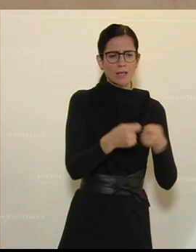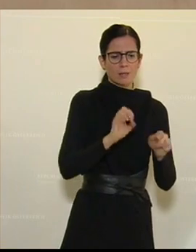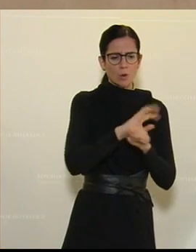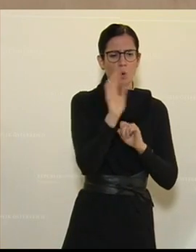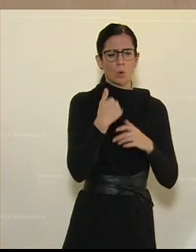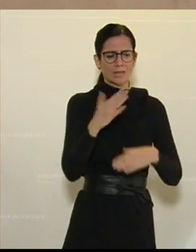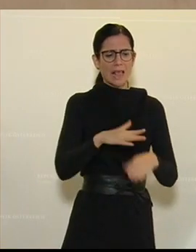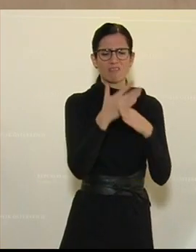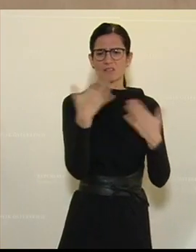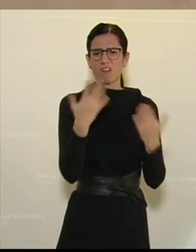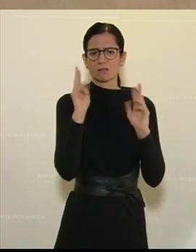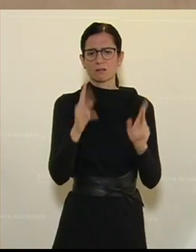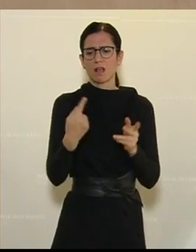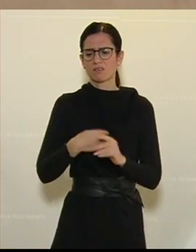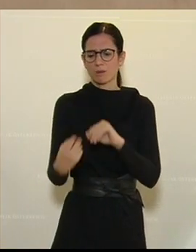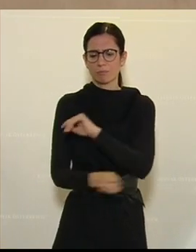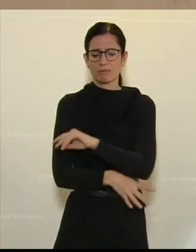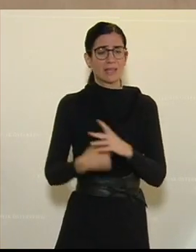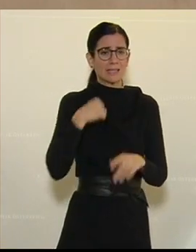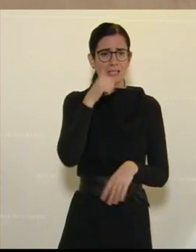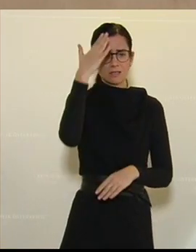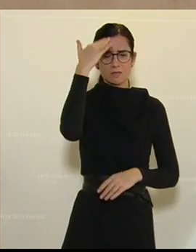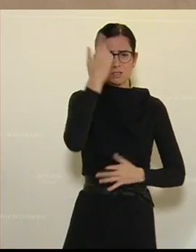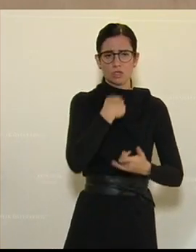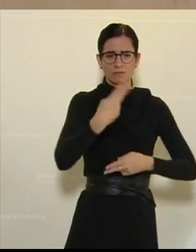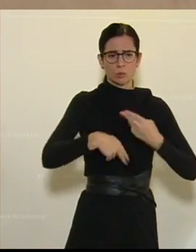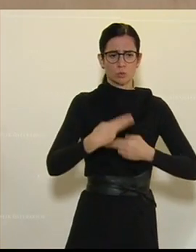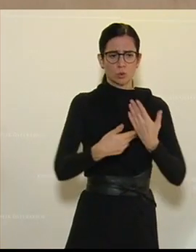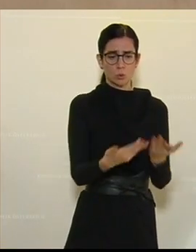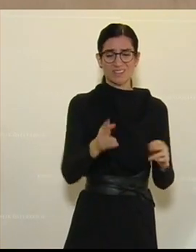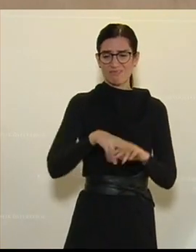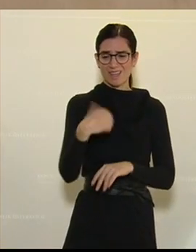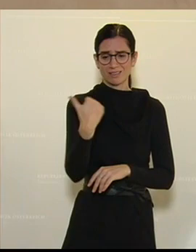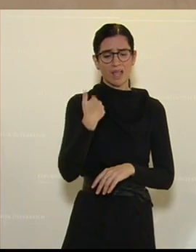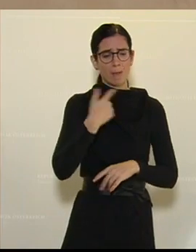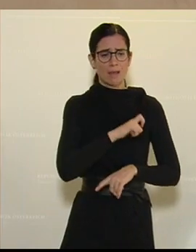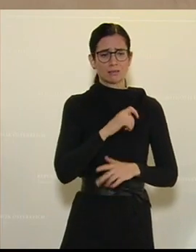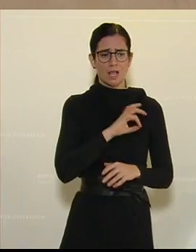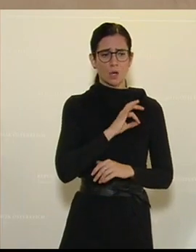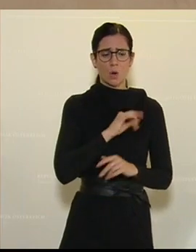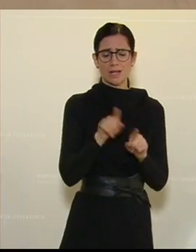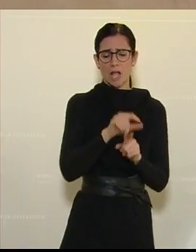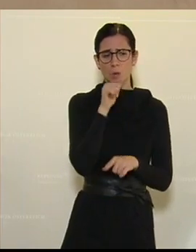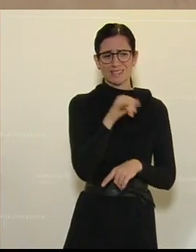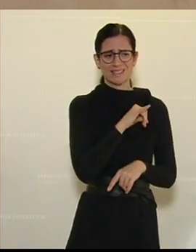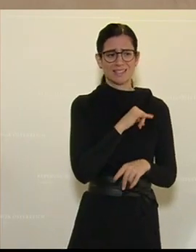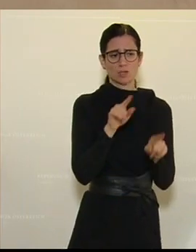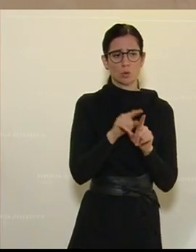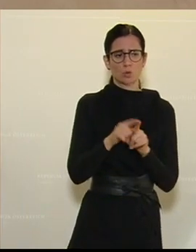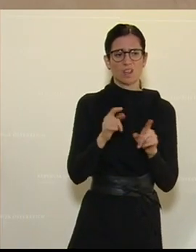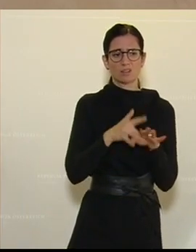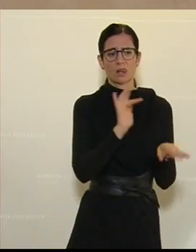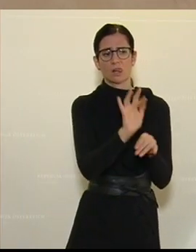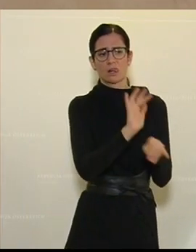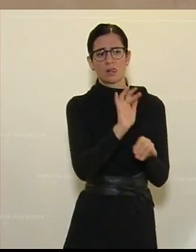helfen, welche helfen nicht, ist nicht wissenschaftlich untersucht, auch wenn Ihre Parteikollegen das nicht interessiert und Sie mit Zwischenrufen